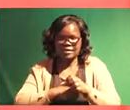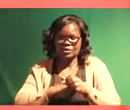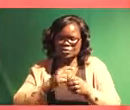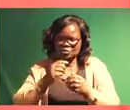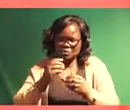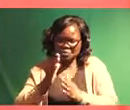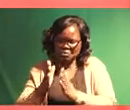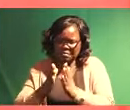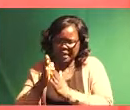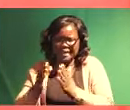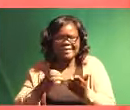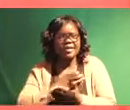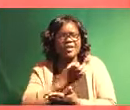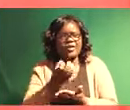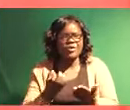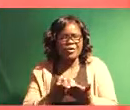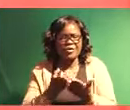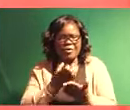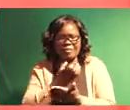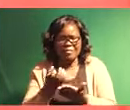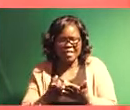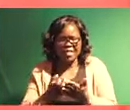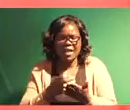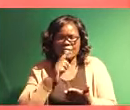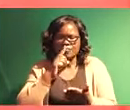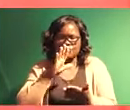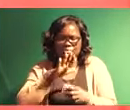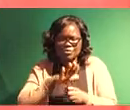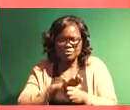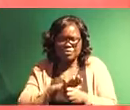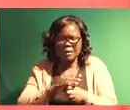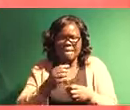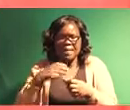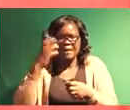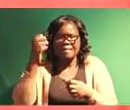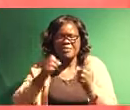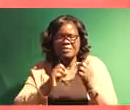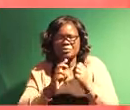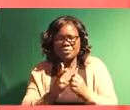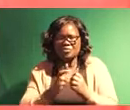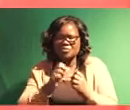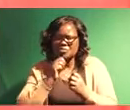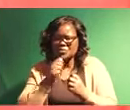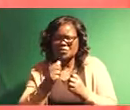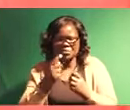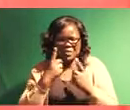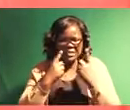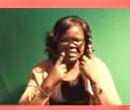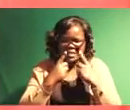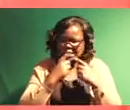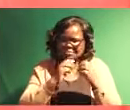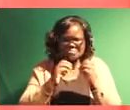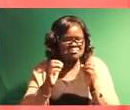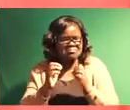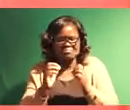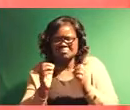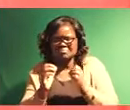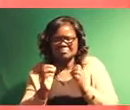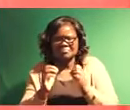around economy. Na wahakikishia kufika December hamtakuwa mnalia na mna vile